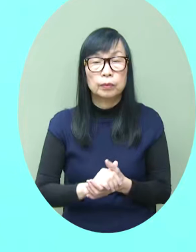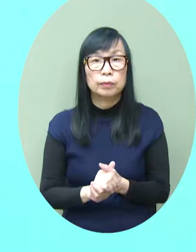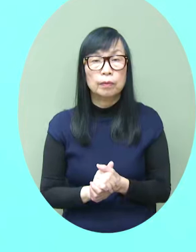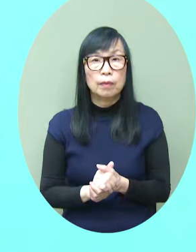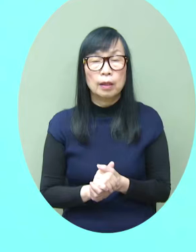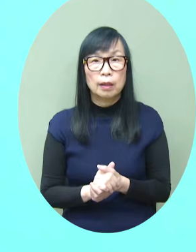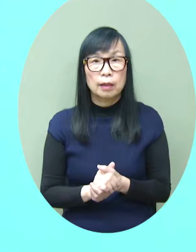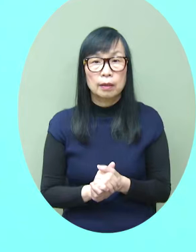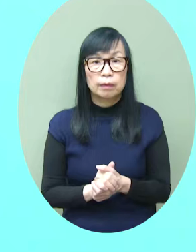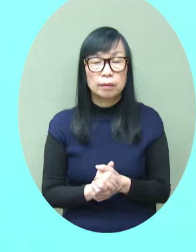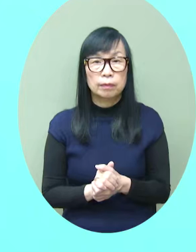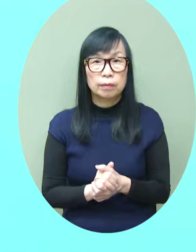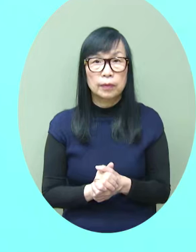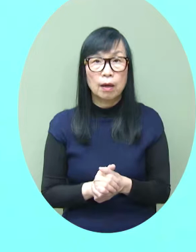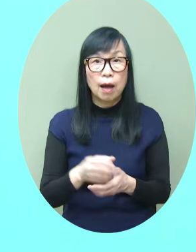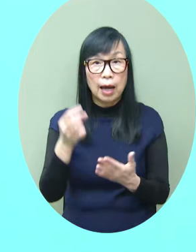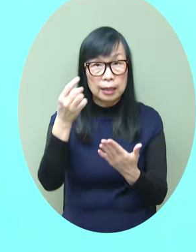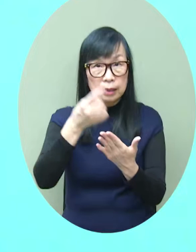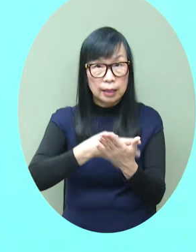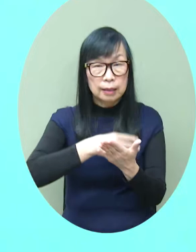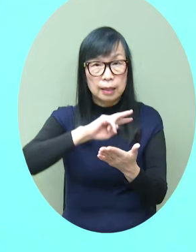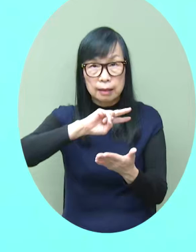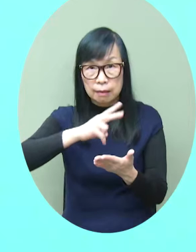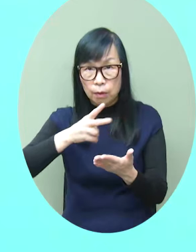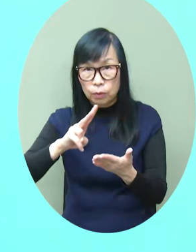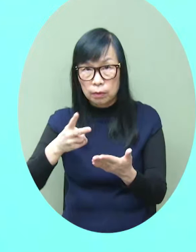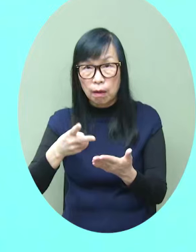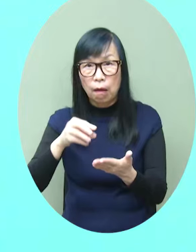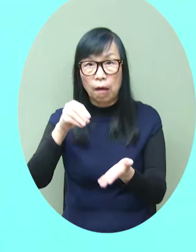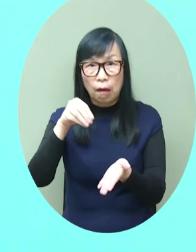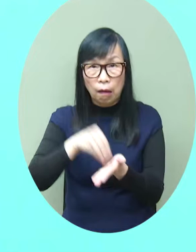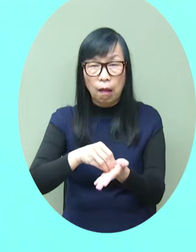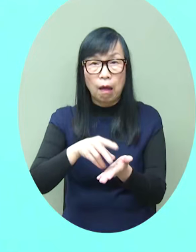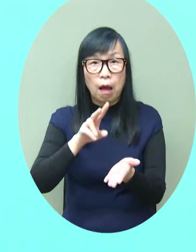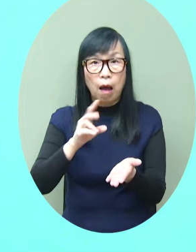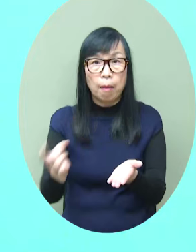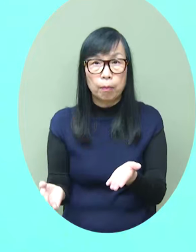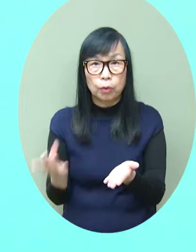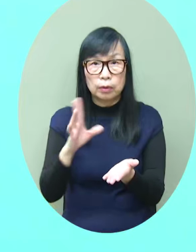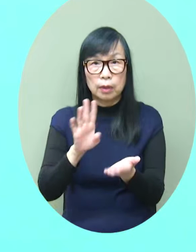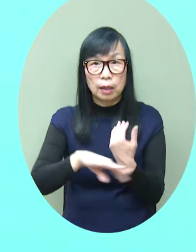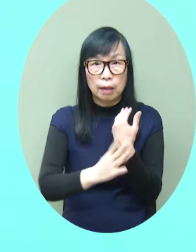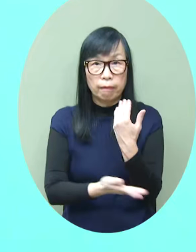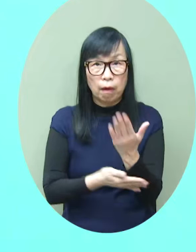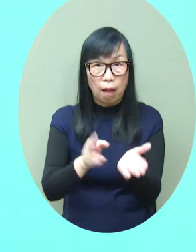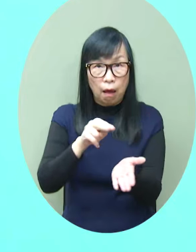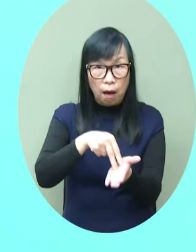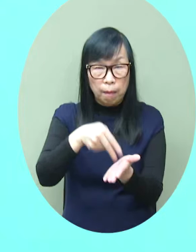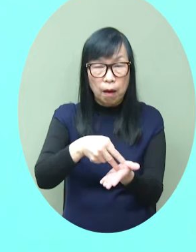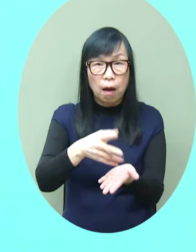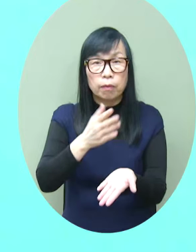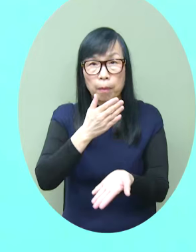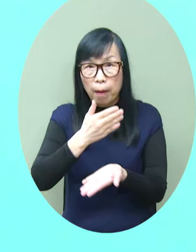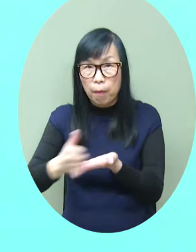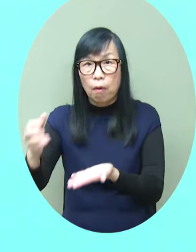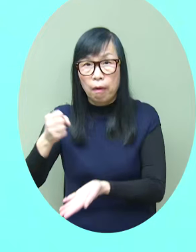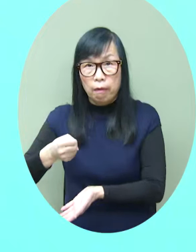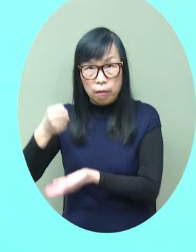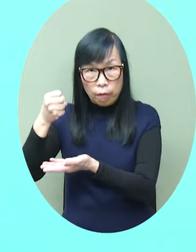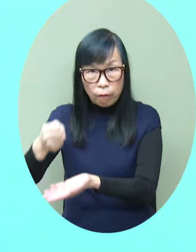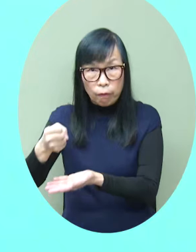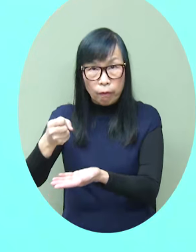無論是在制定修訂的本地的立法，以至到去撥款方